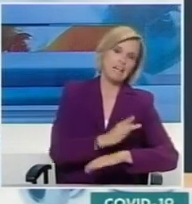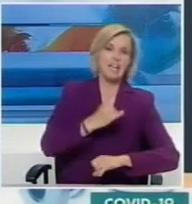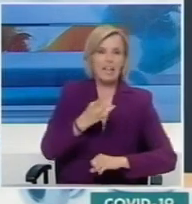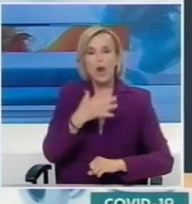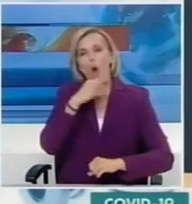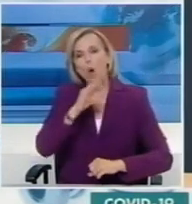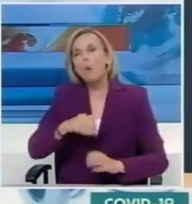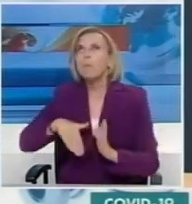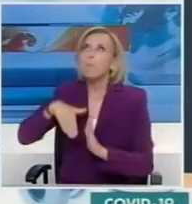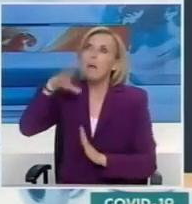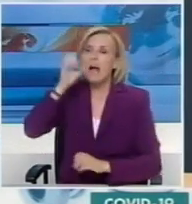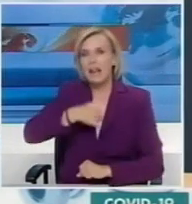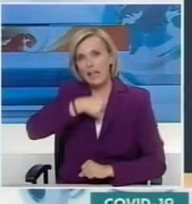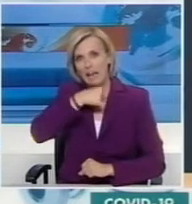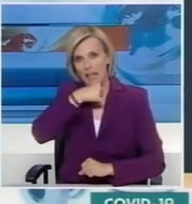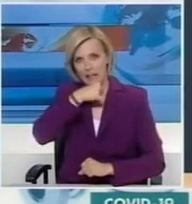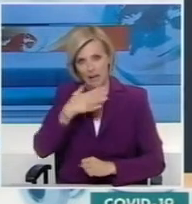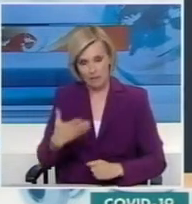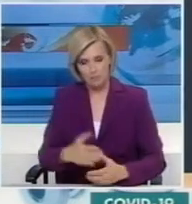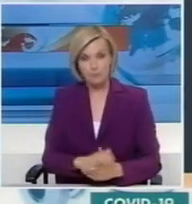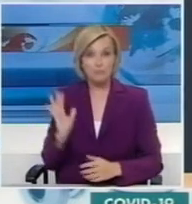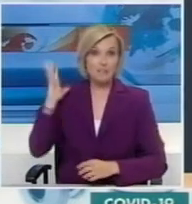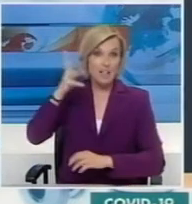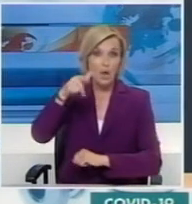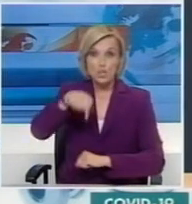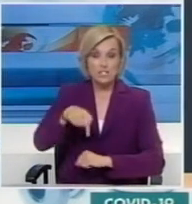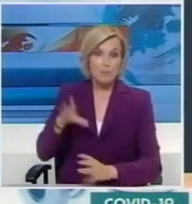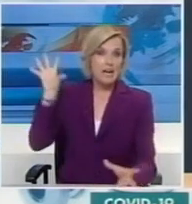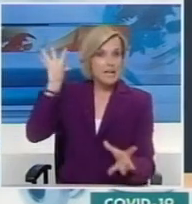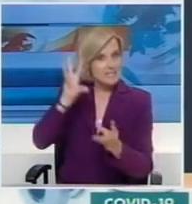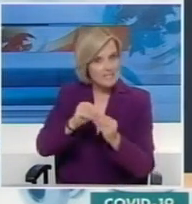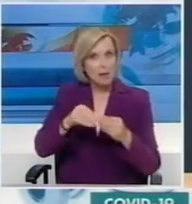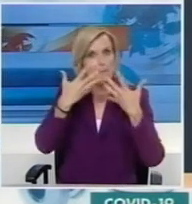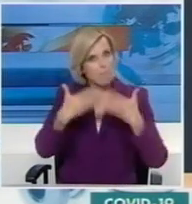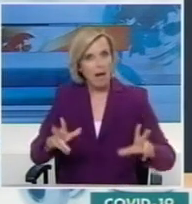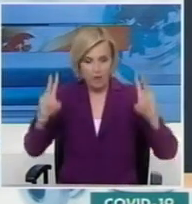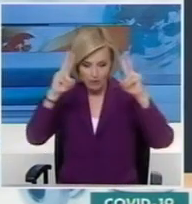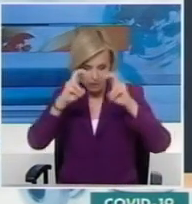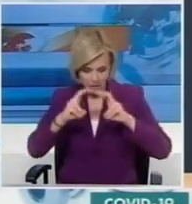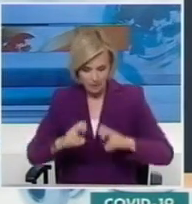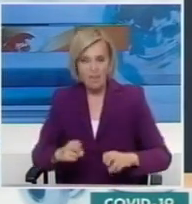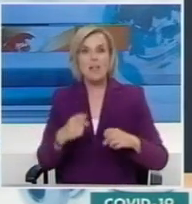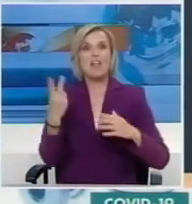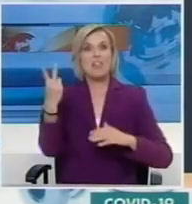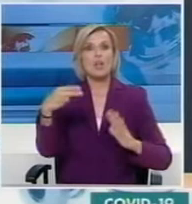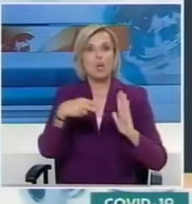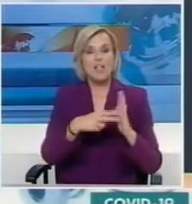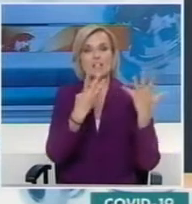ηλικία 70 ετών και άνω. Έως σήμερα έχουν συνολικά ελεγχθεί 80.951 κλινικά